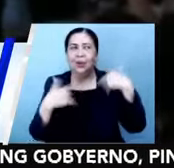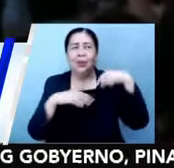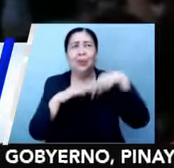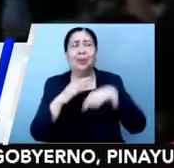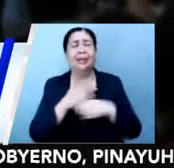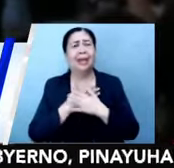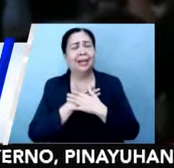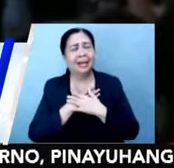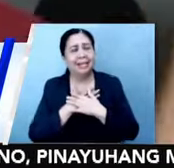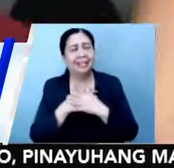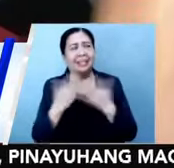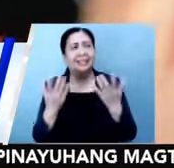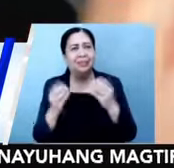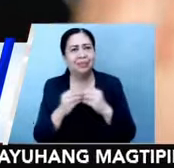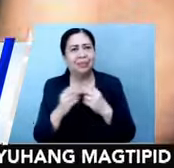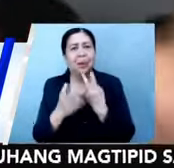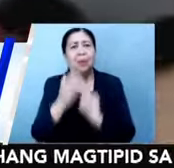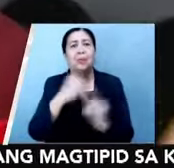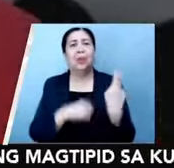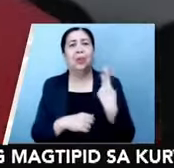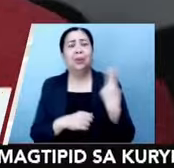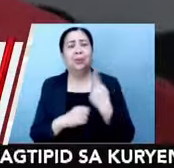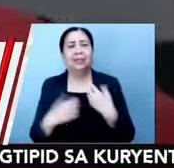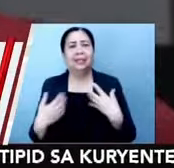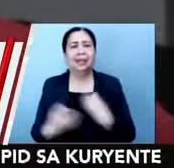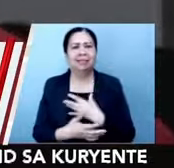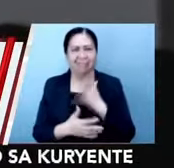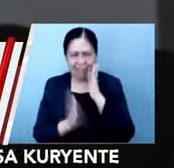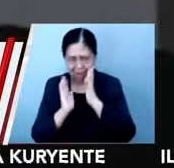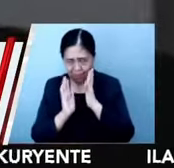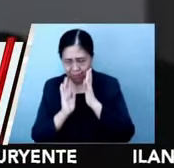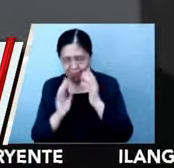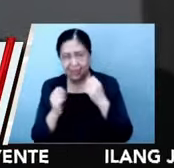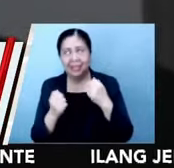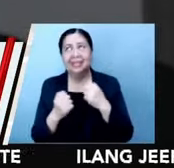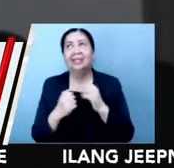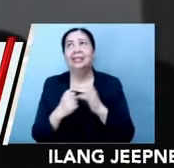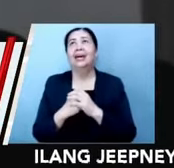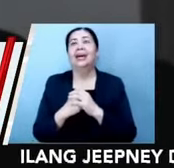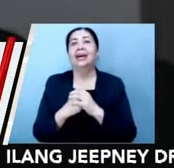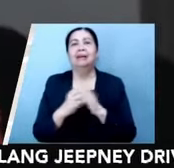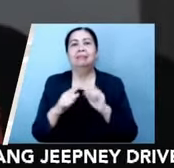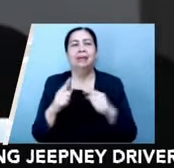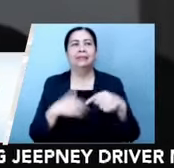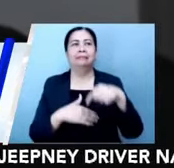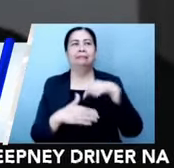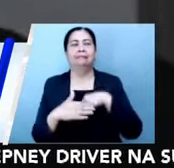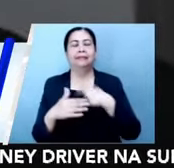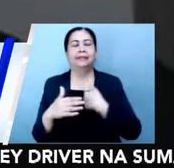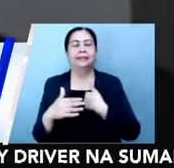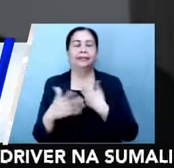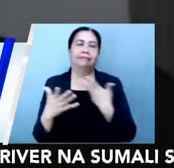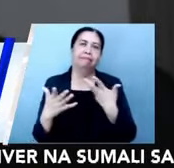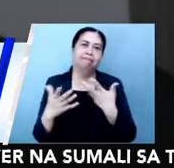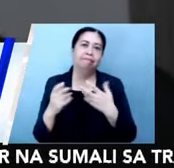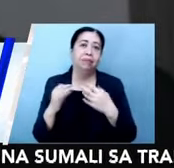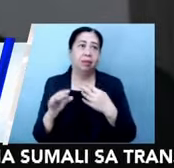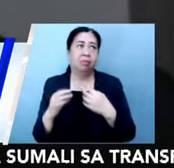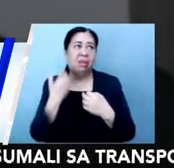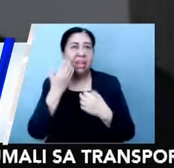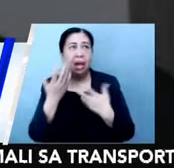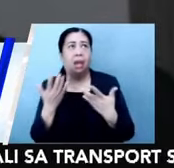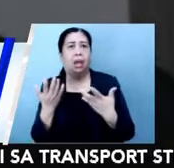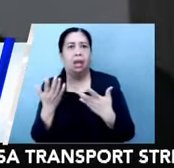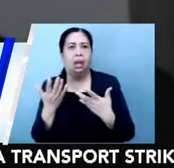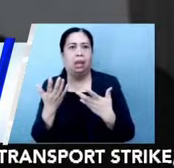parang kaming kinakabahan. Nahiya po ako, pero ang nasa loob ko po talaga nun, kung mahihiya ako, mag-uulit-ulit